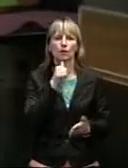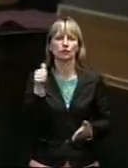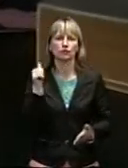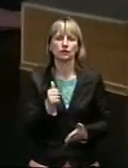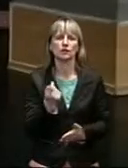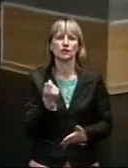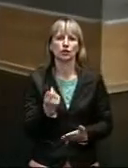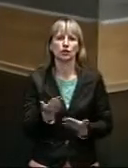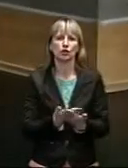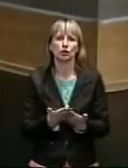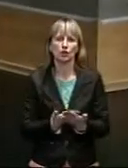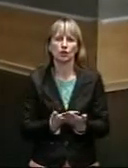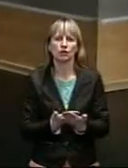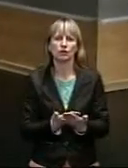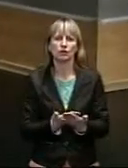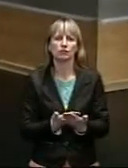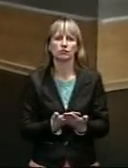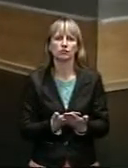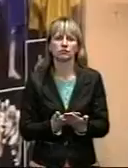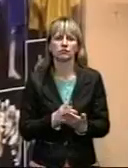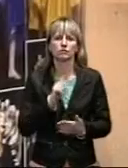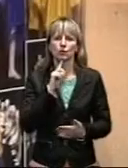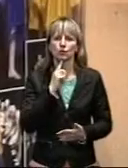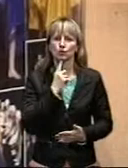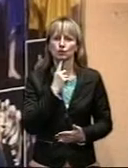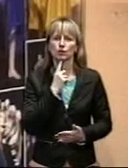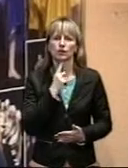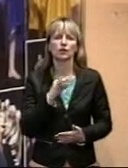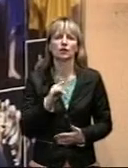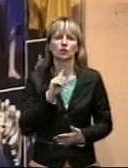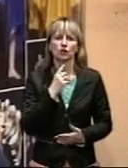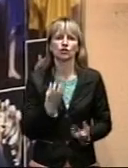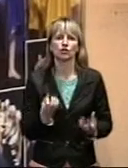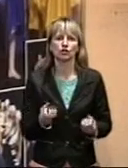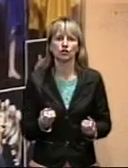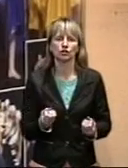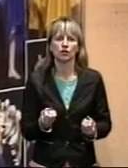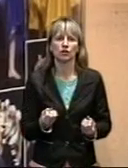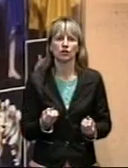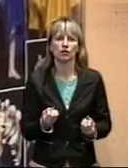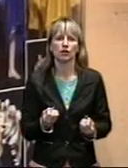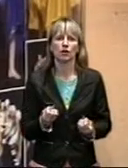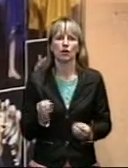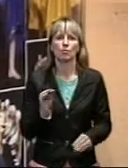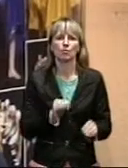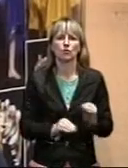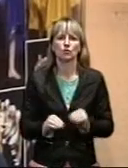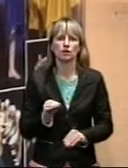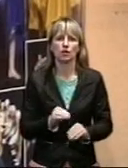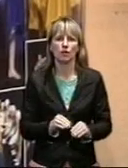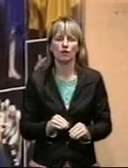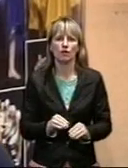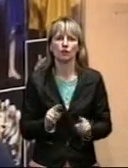трішки сюжет ми ускладнили, також ускладнюються ще саме постановки номерів. мастер-костюмерів, тому